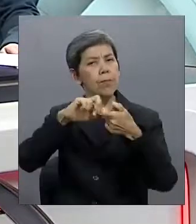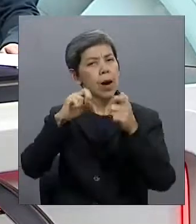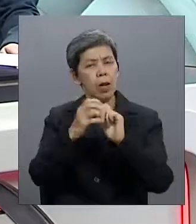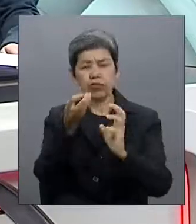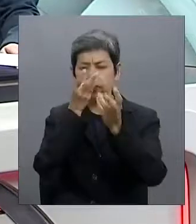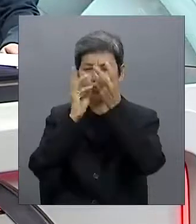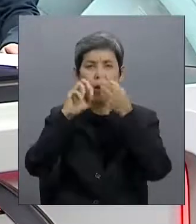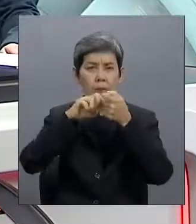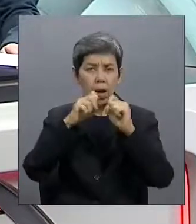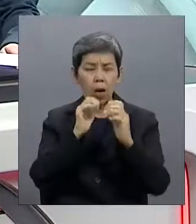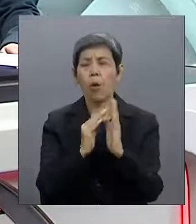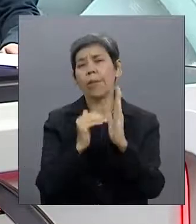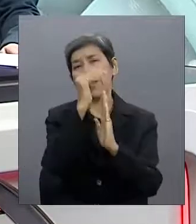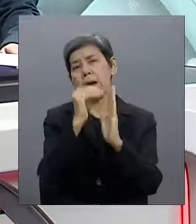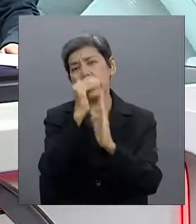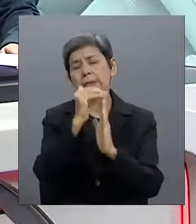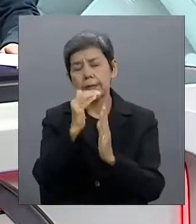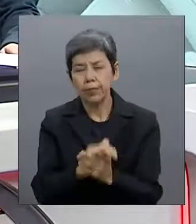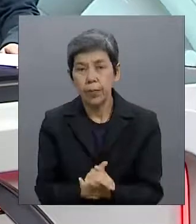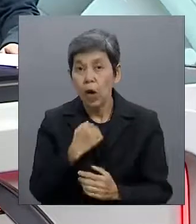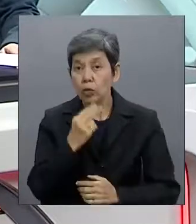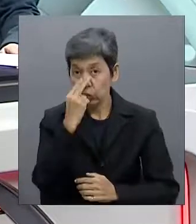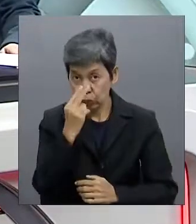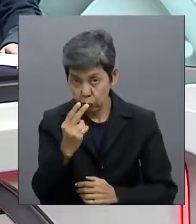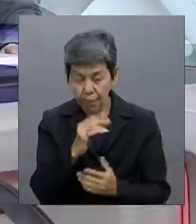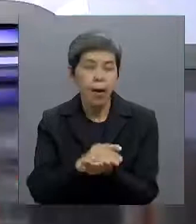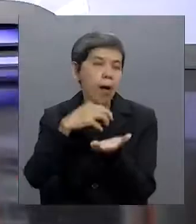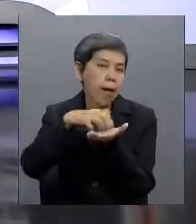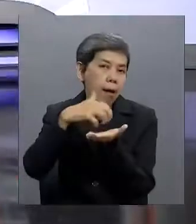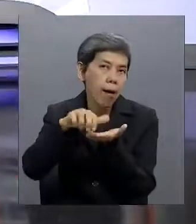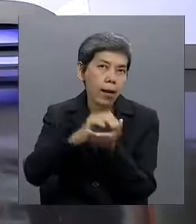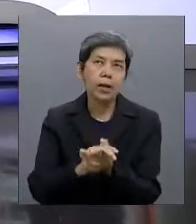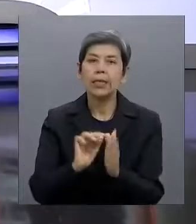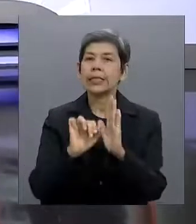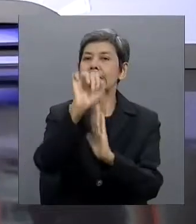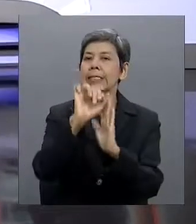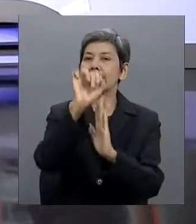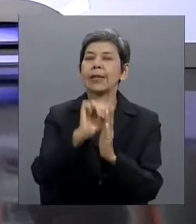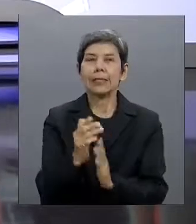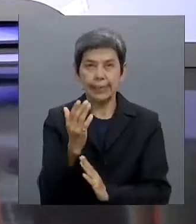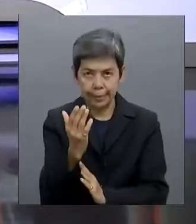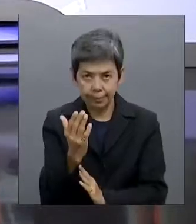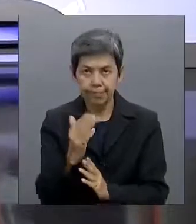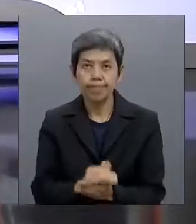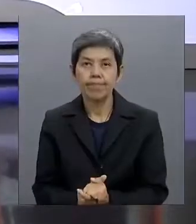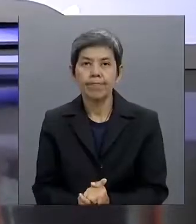ควันที่จะเกิดขึ้นในพื้นที่ภาคเหนืออีกนะคะไปติดตามจากคุณโกวิทย์บุญธรรมรายงานสดจากจังหวัดเชียงใหม่ค่ะคุณโกวิทย์ค